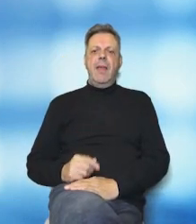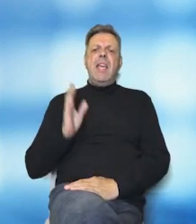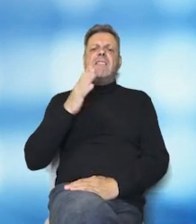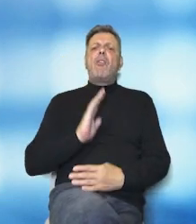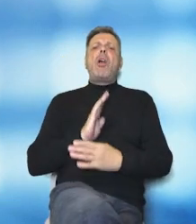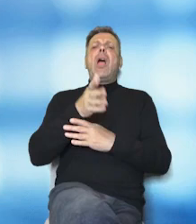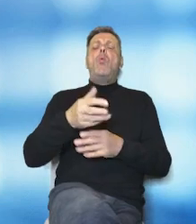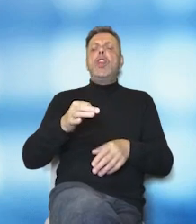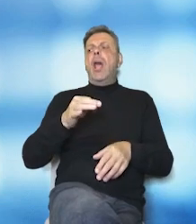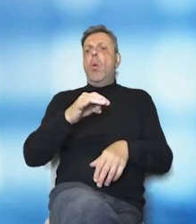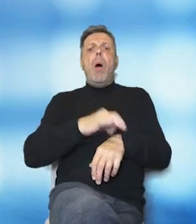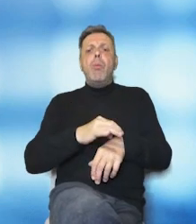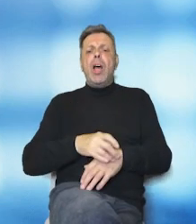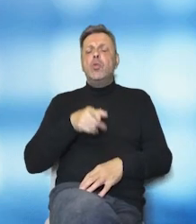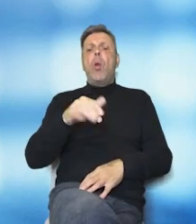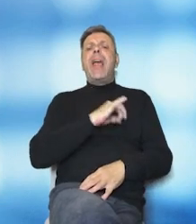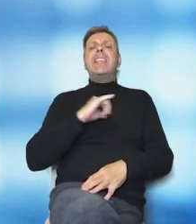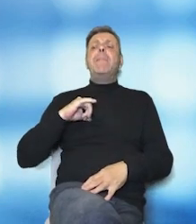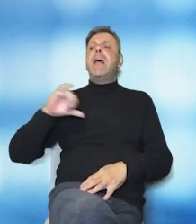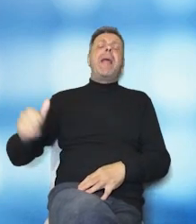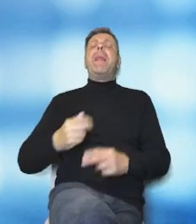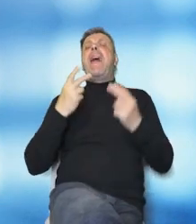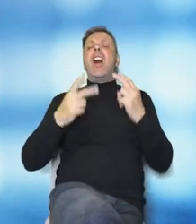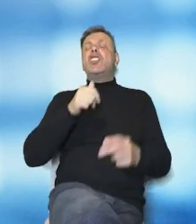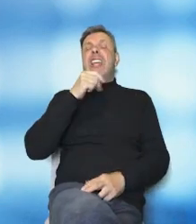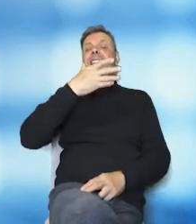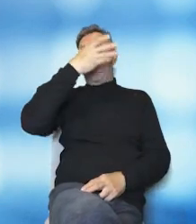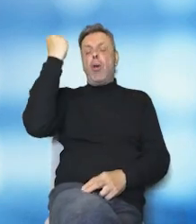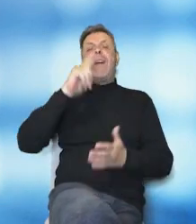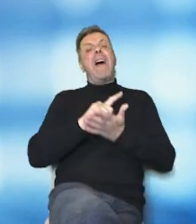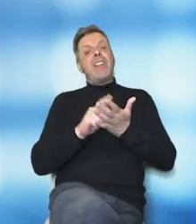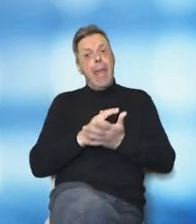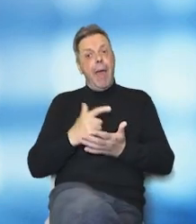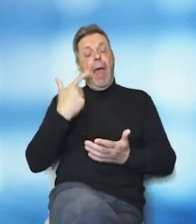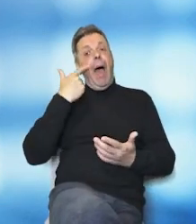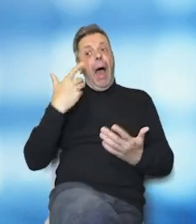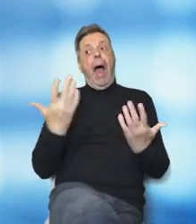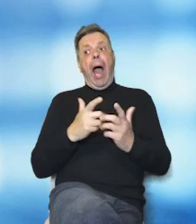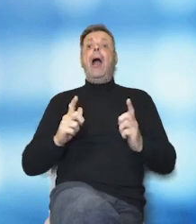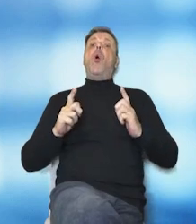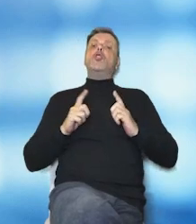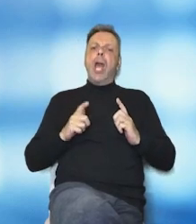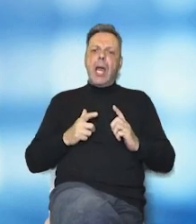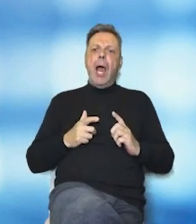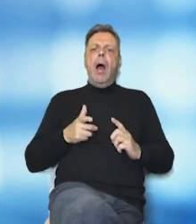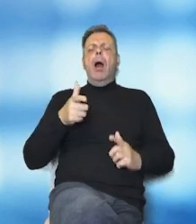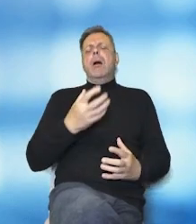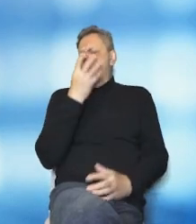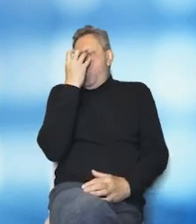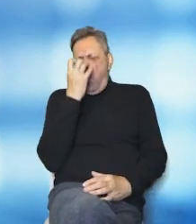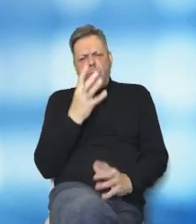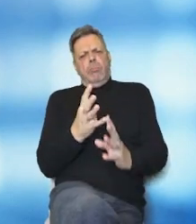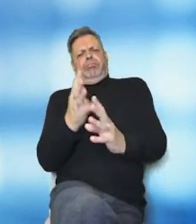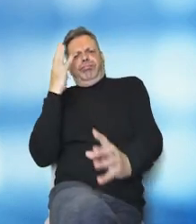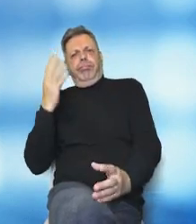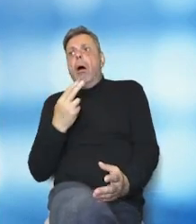uđe u ordinaciju, on je sam sebi i najvažnije i zaboravlja na vrijeme. A kada je u čekaonici, onda je ljut. I na